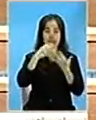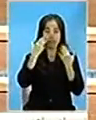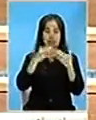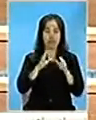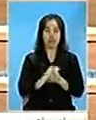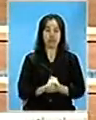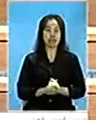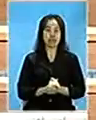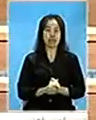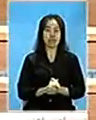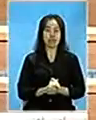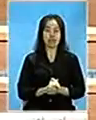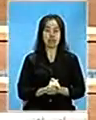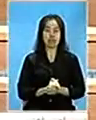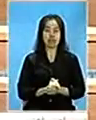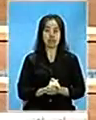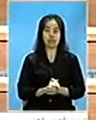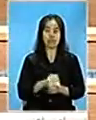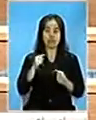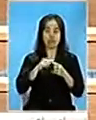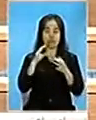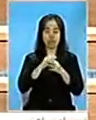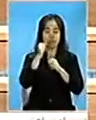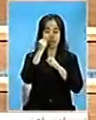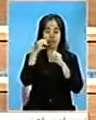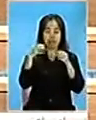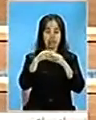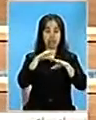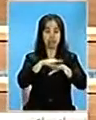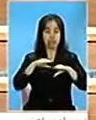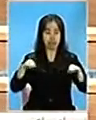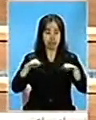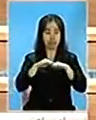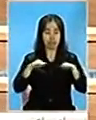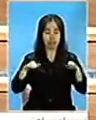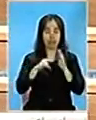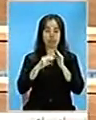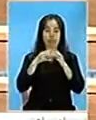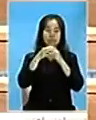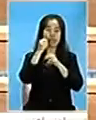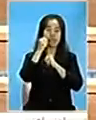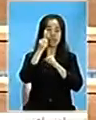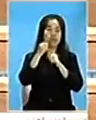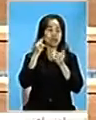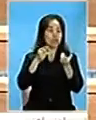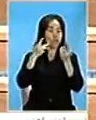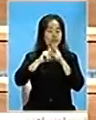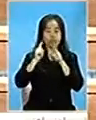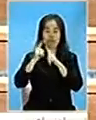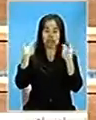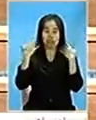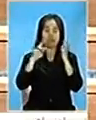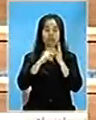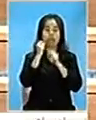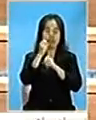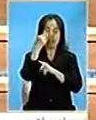ท่านประธานครับถ้าเป็นการชุมนุมโดยสงบปราศจากอาวุธเป็นการชุมนุมโดยชอบตามกฎหมายรัฐธรรมนูญ